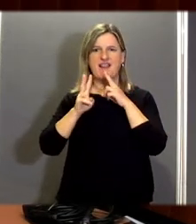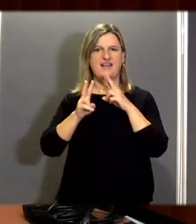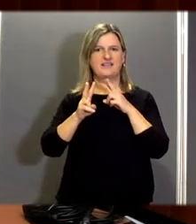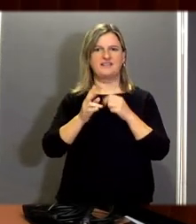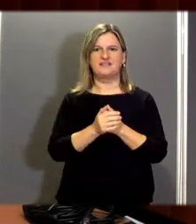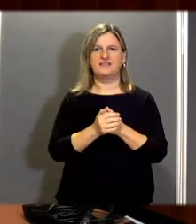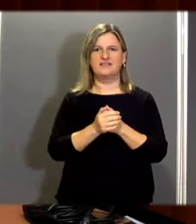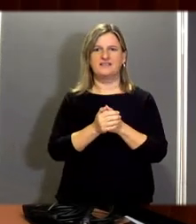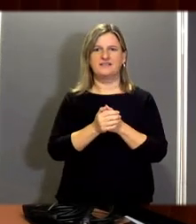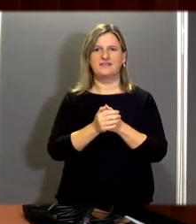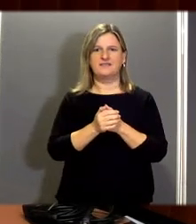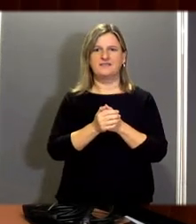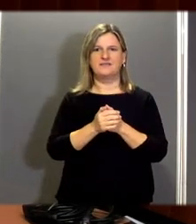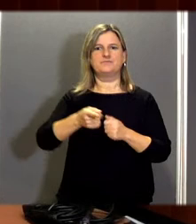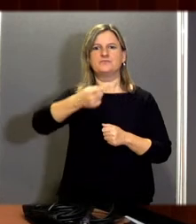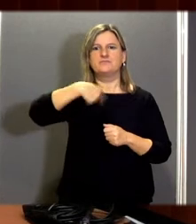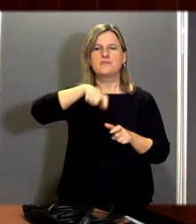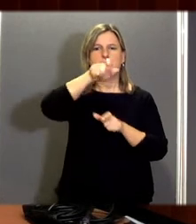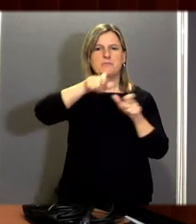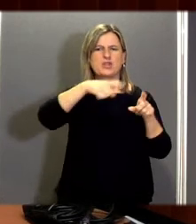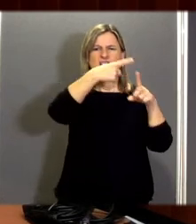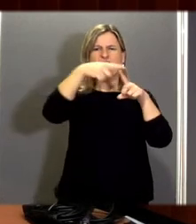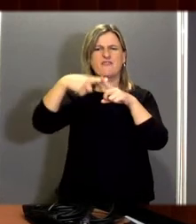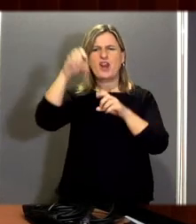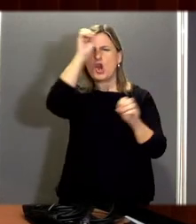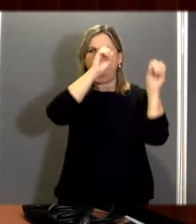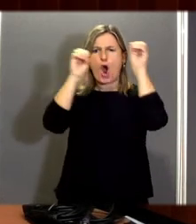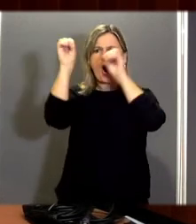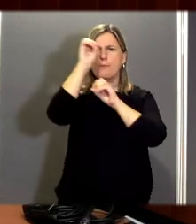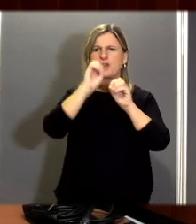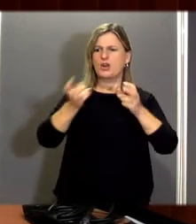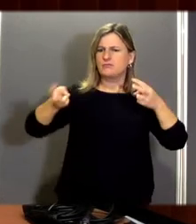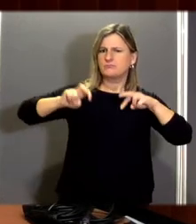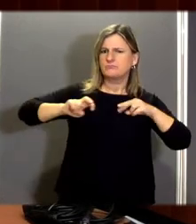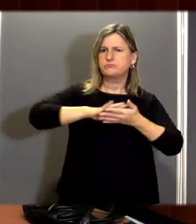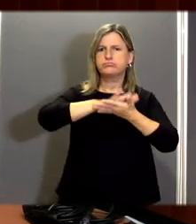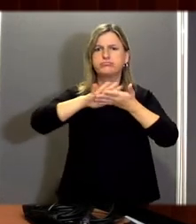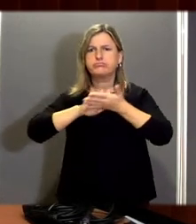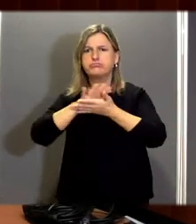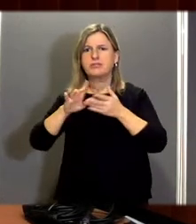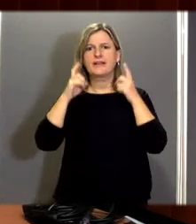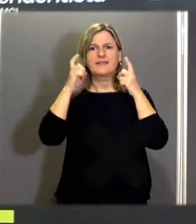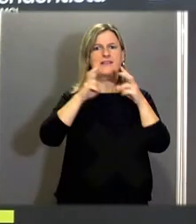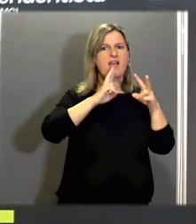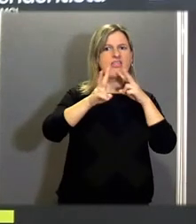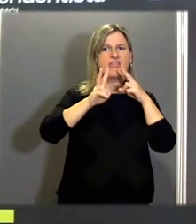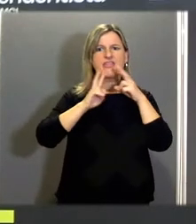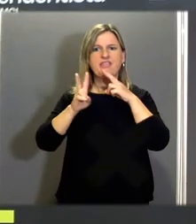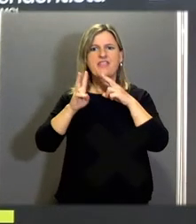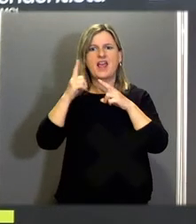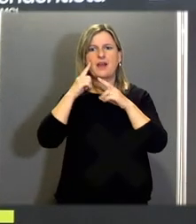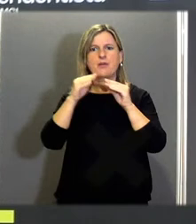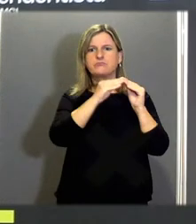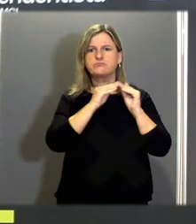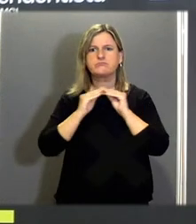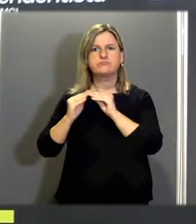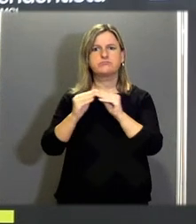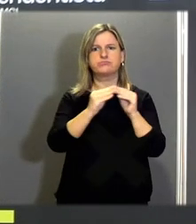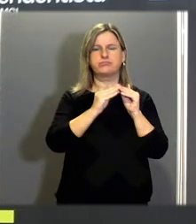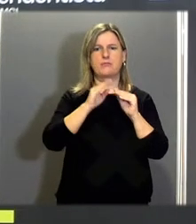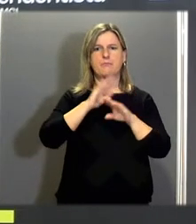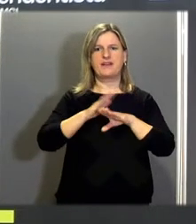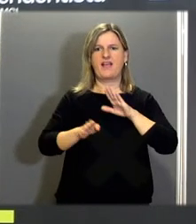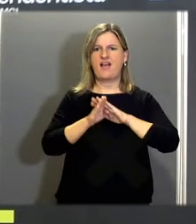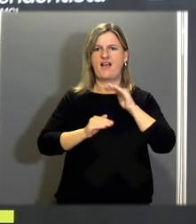diferent, s'assenta, està junta, parla i intenta traure del diàleg possibilitats per avançar